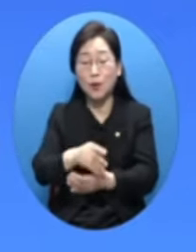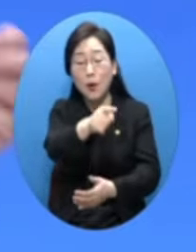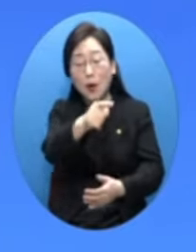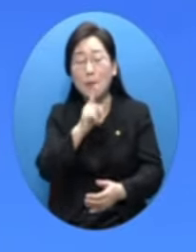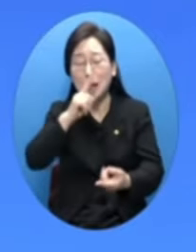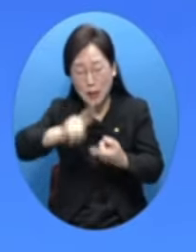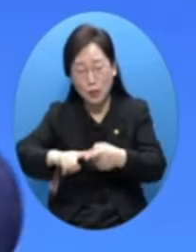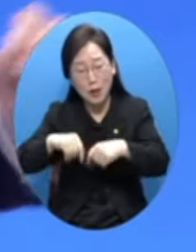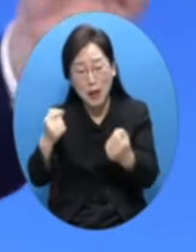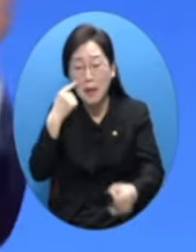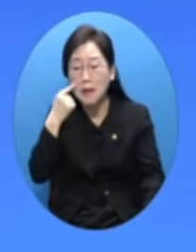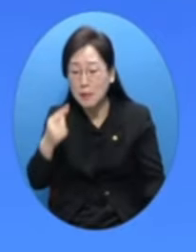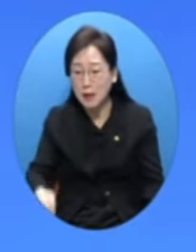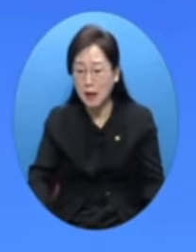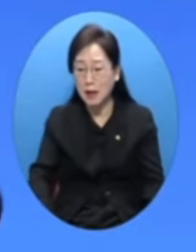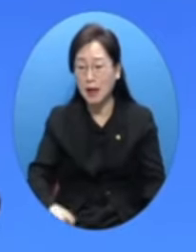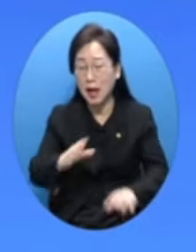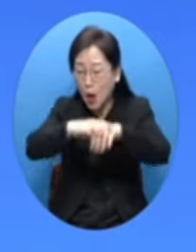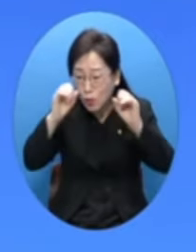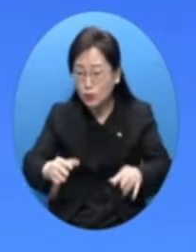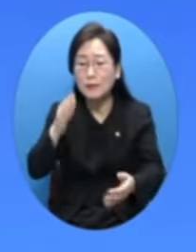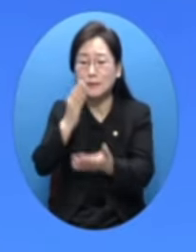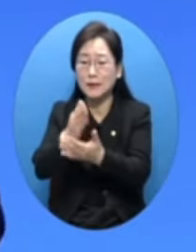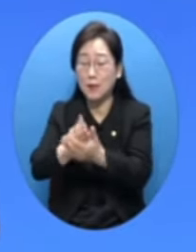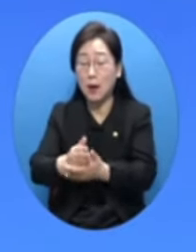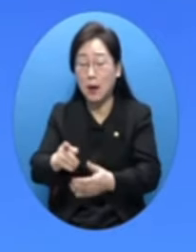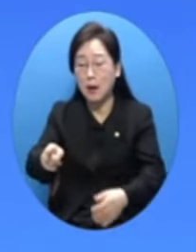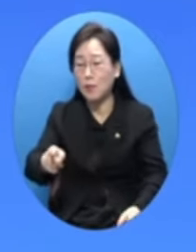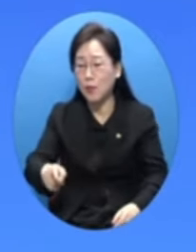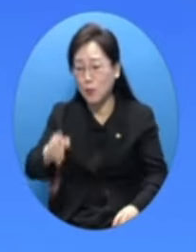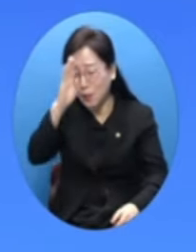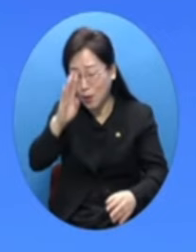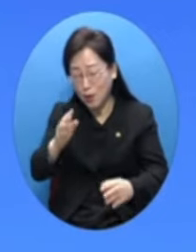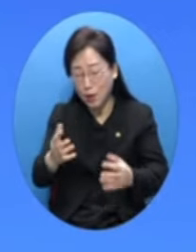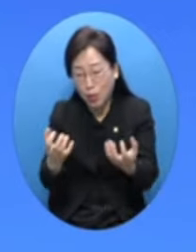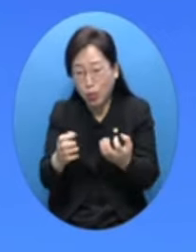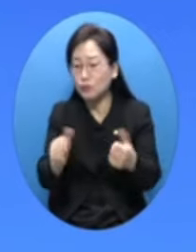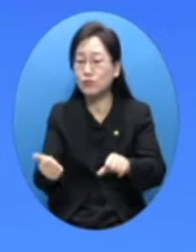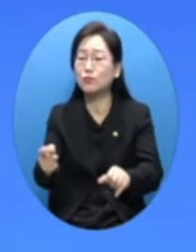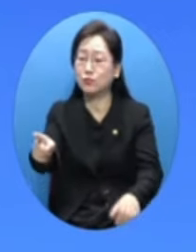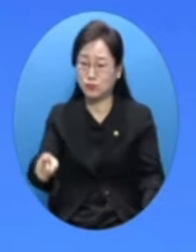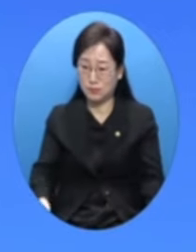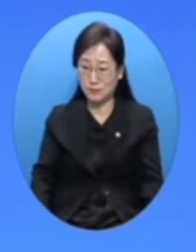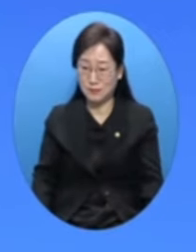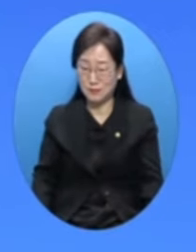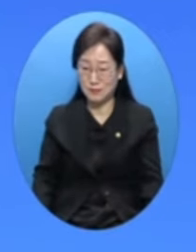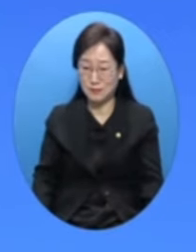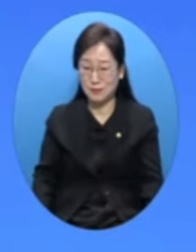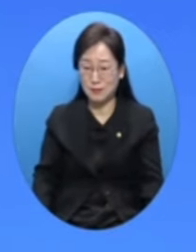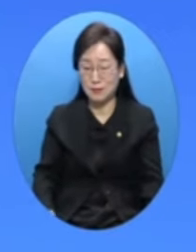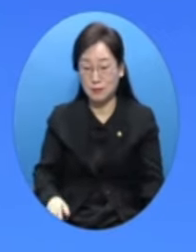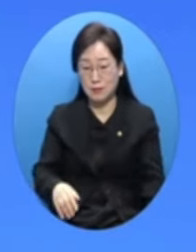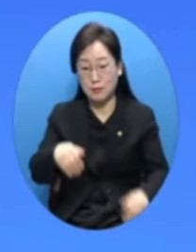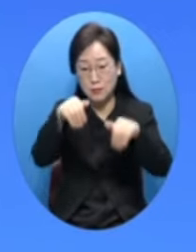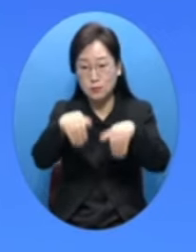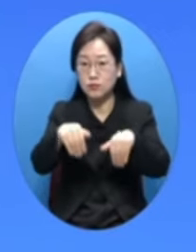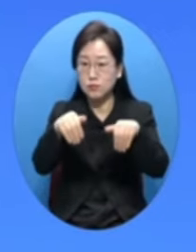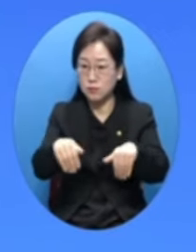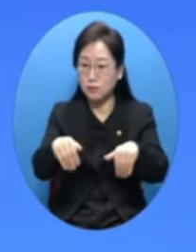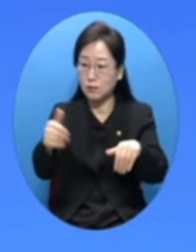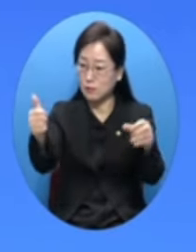들어보세요. 여기까지 와서 왜 헛걸음치고 돌아가시면 결국 장군님은 병들어 죽지 않습니까? 정말 얼마나 멋있는